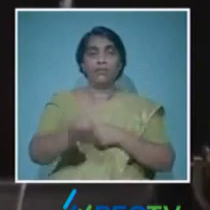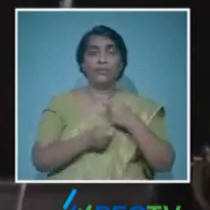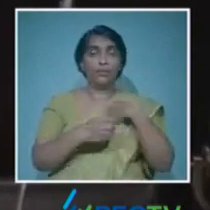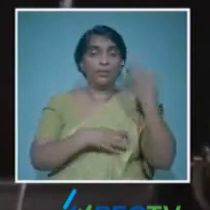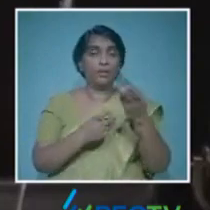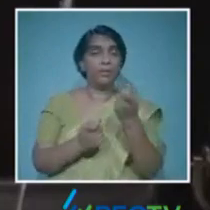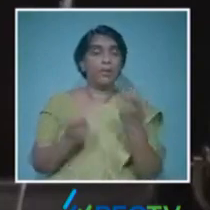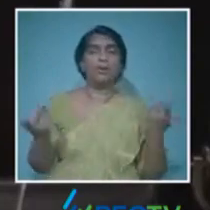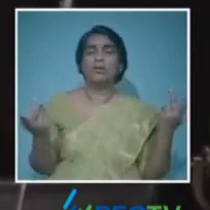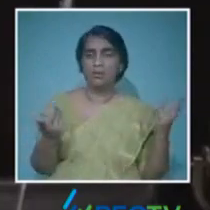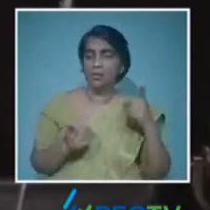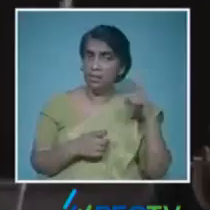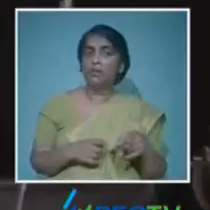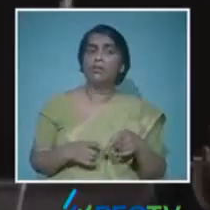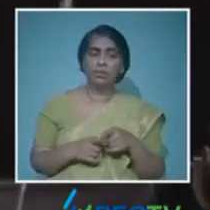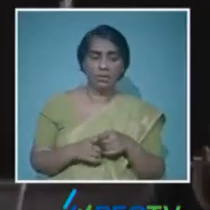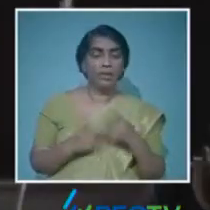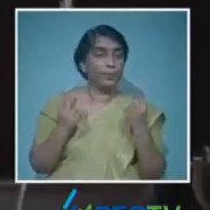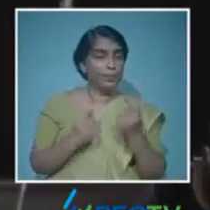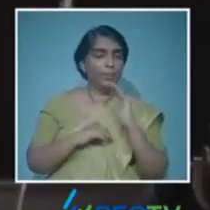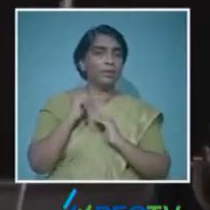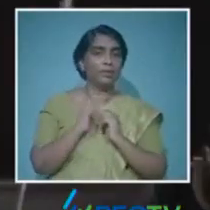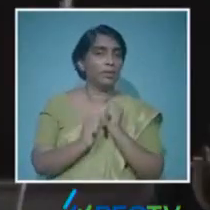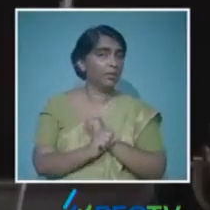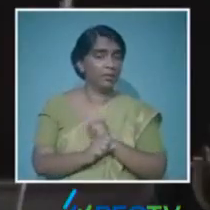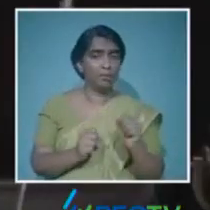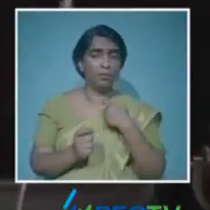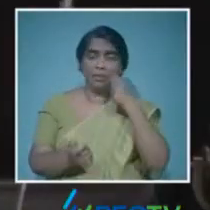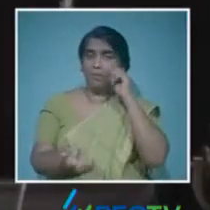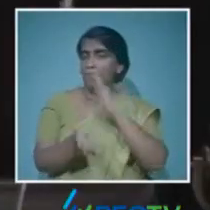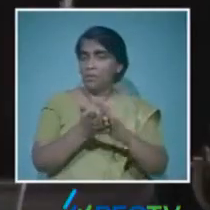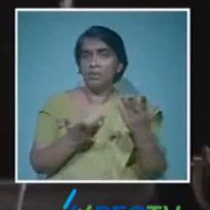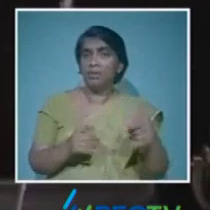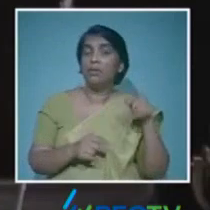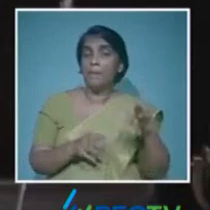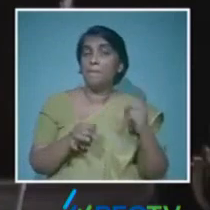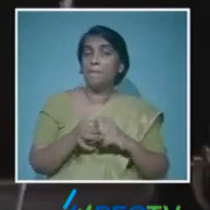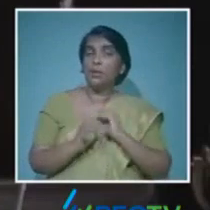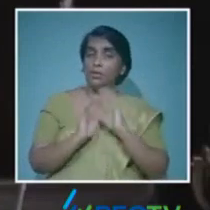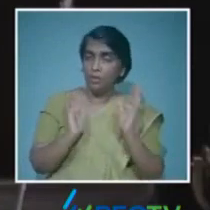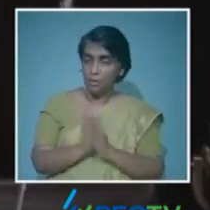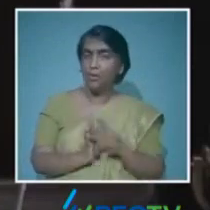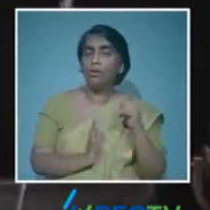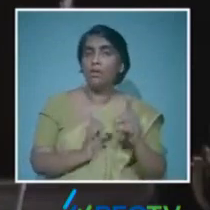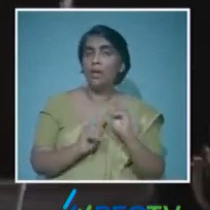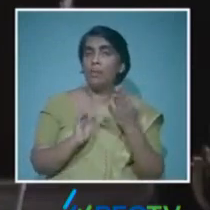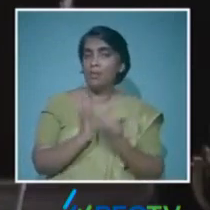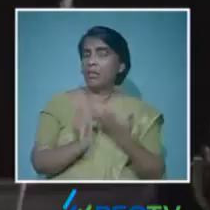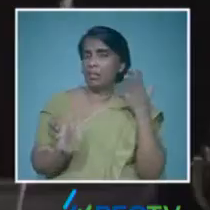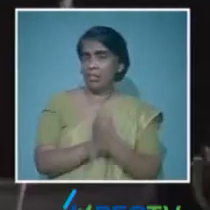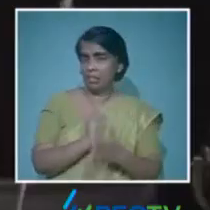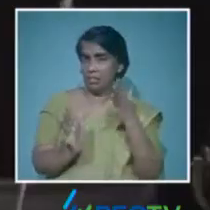හොයා ගන්න විදියක් නැතුව. ඒ සඳහා ක්ෂණික වැඩපිළිවෙලක් නැද්ද ගොවියව බේර ගැනීම සඳහා? මොකද මේ ප්‍රශ්න ඔක්කොම උනේ ඔබතුමාලාගේ ප්‍රතිපත්ති තීන්දුවල